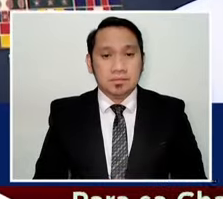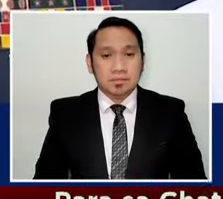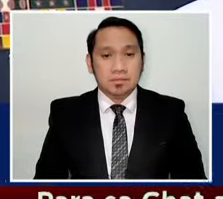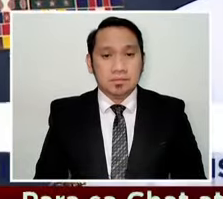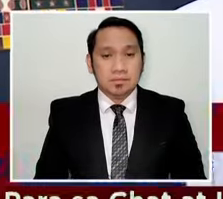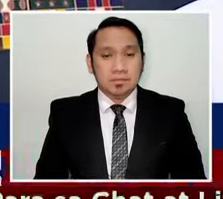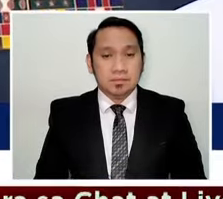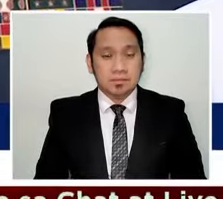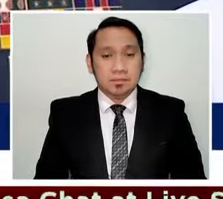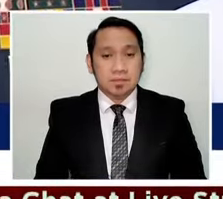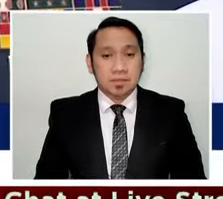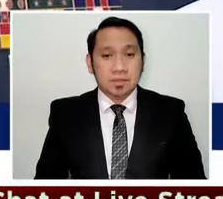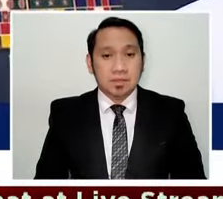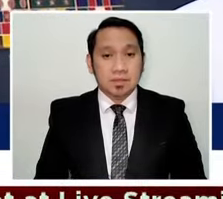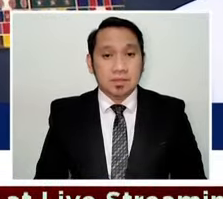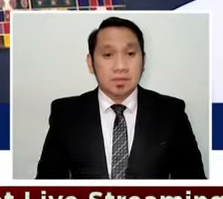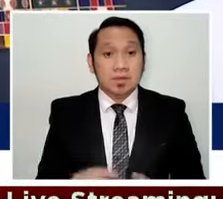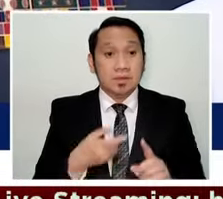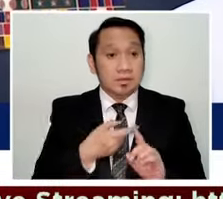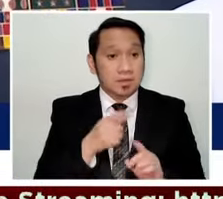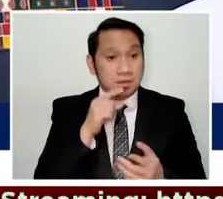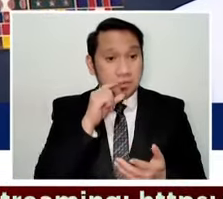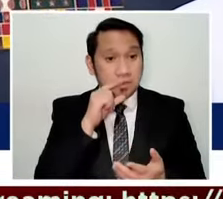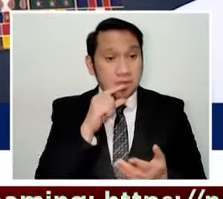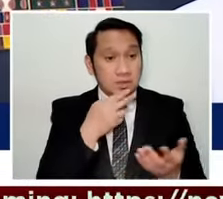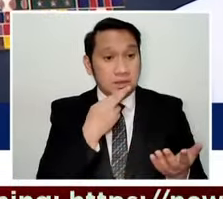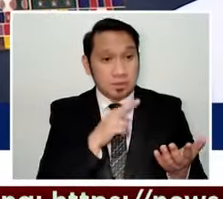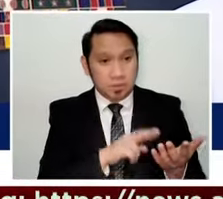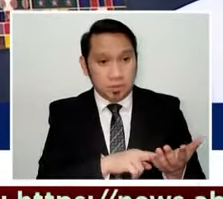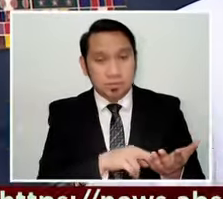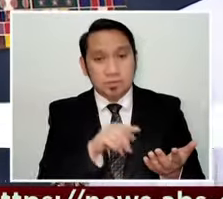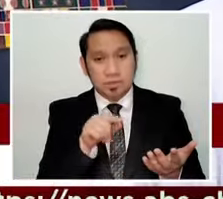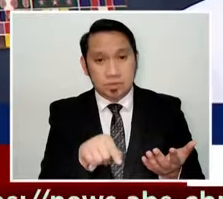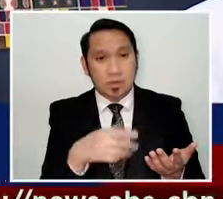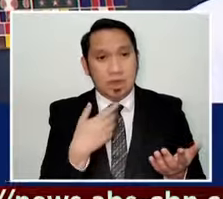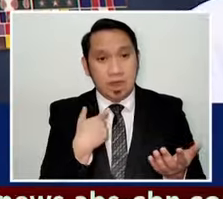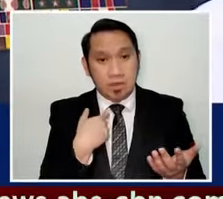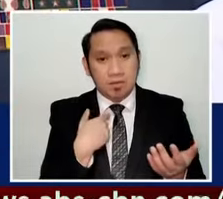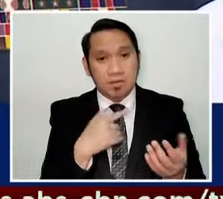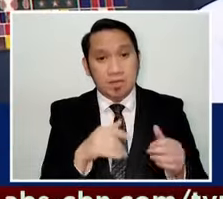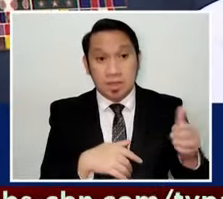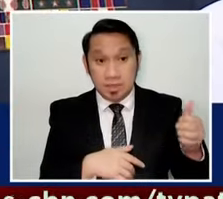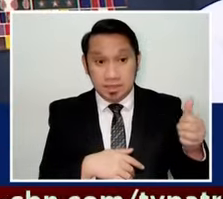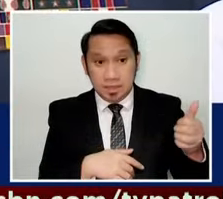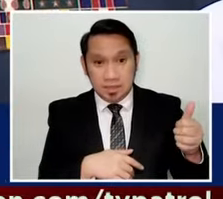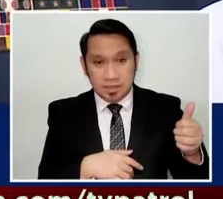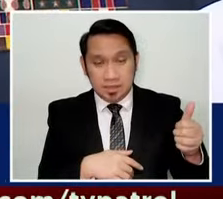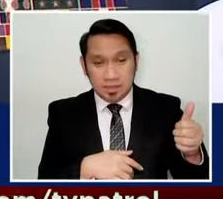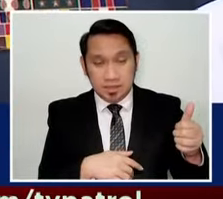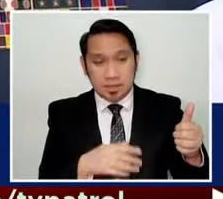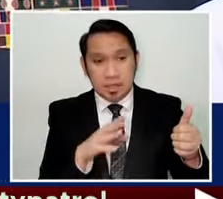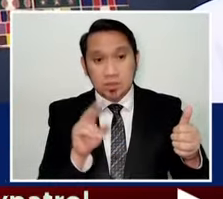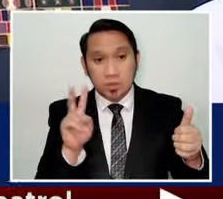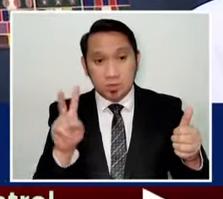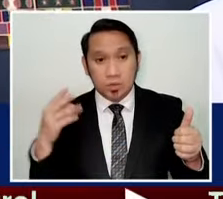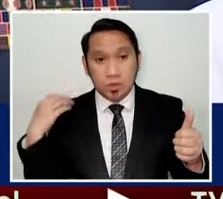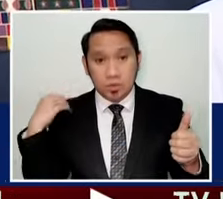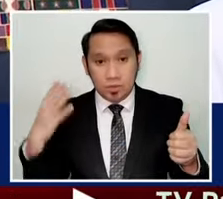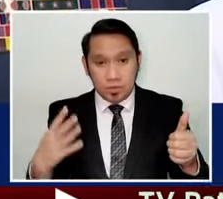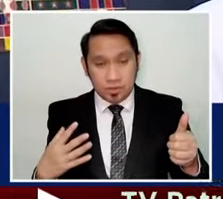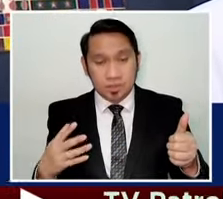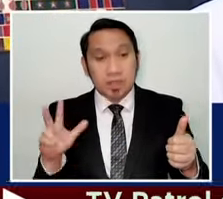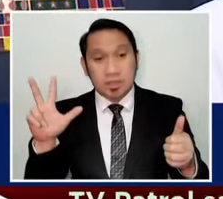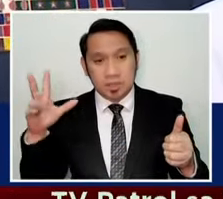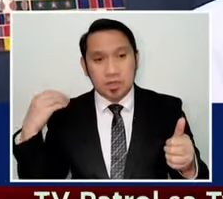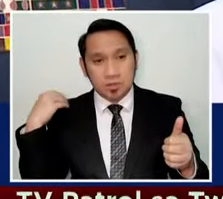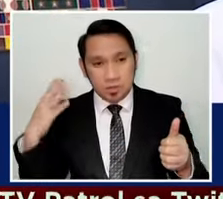Based on the report ni General Karamat na relieve niya dito mga sampung plus dalawang opisyal, three officers